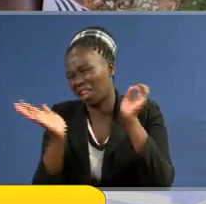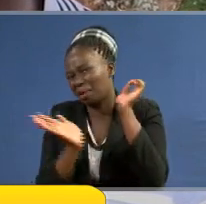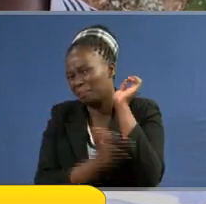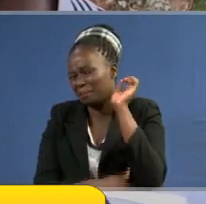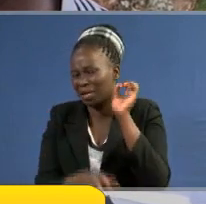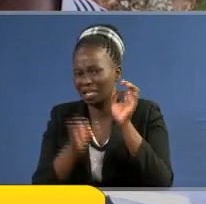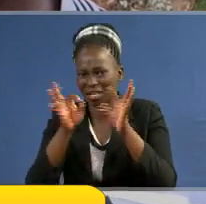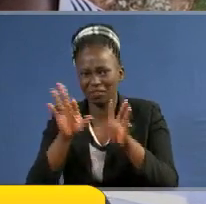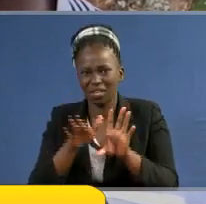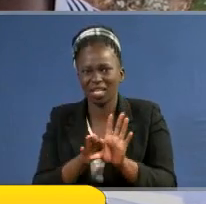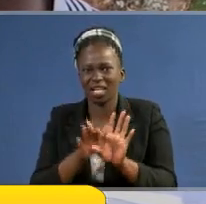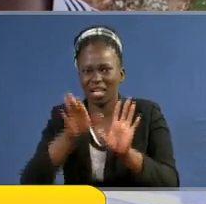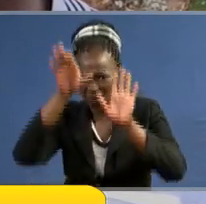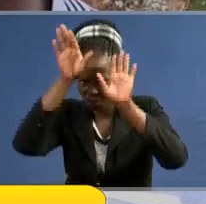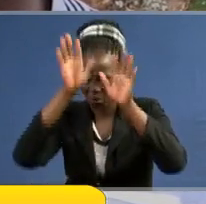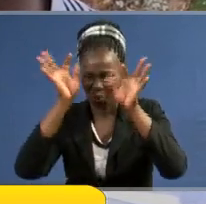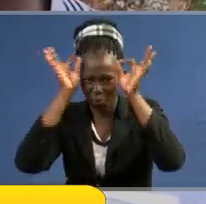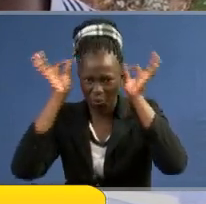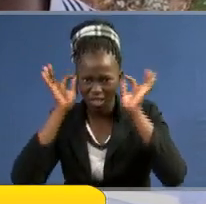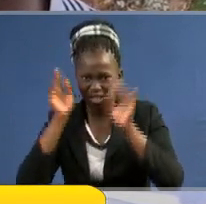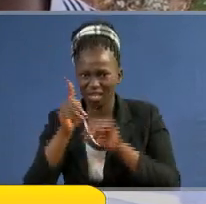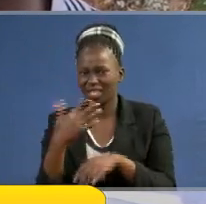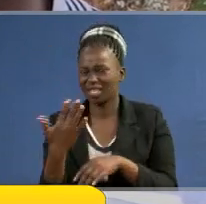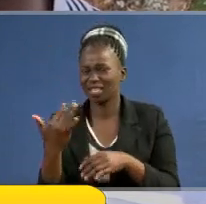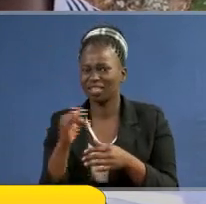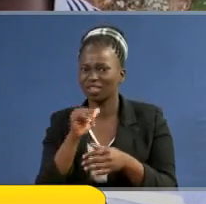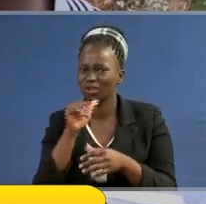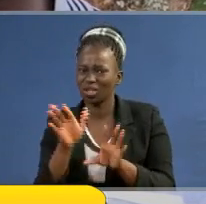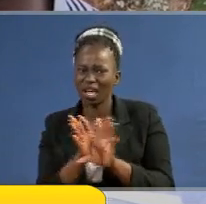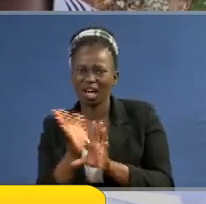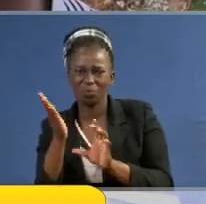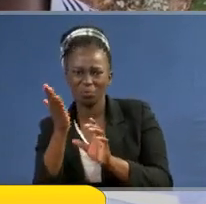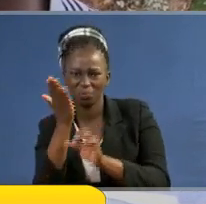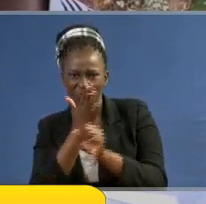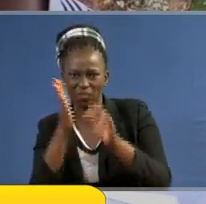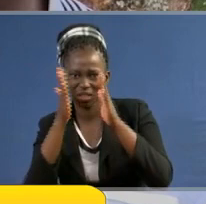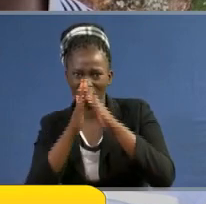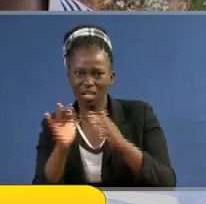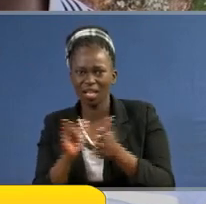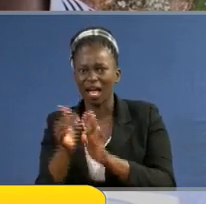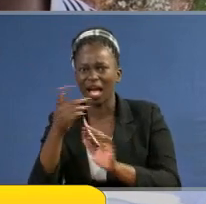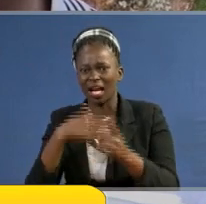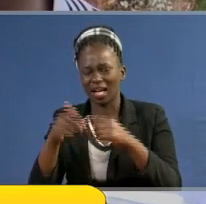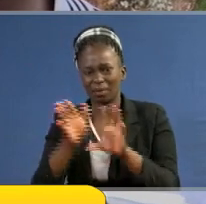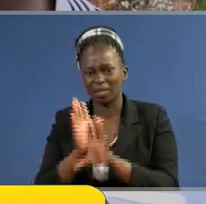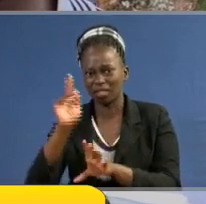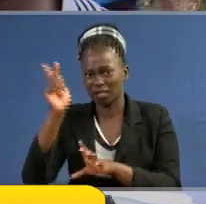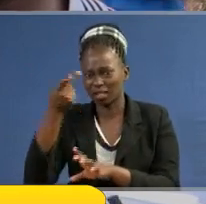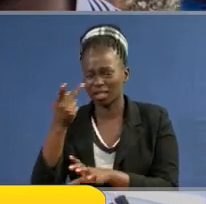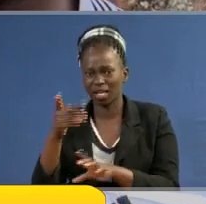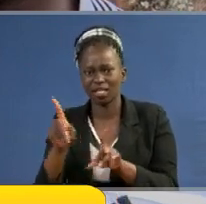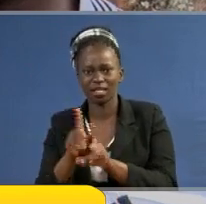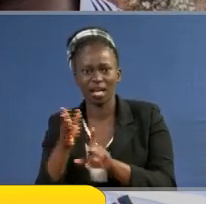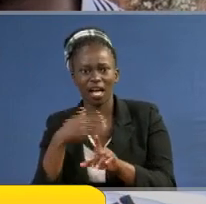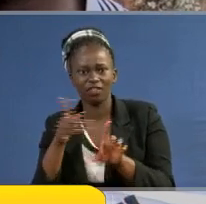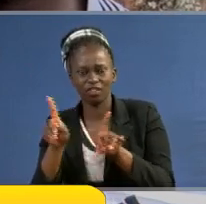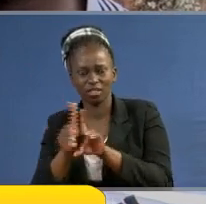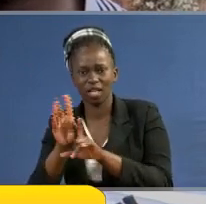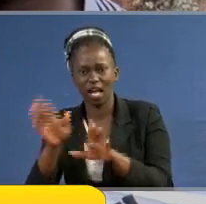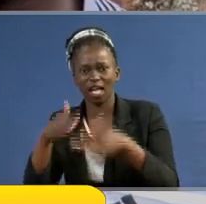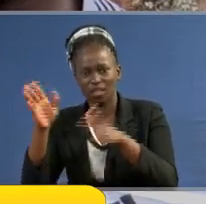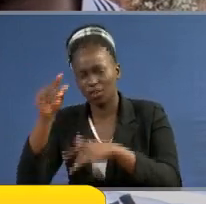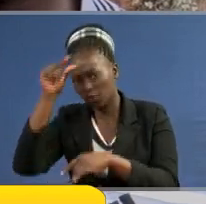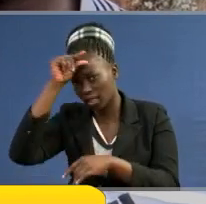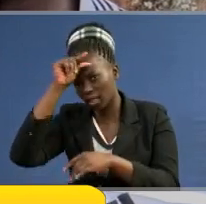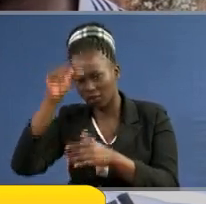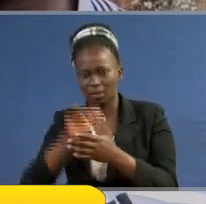harusi. Hii kitu ambayo inasema hii slota ya punda ambayo imetengenezwa imekuja Kenya na license imepatiwana na